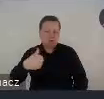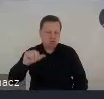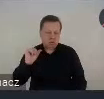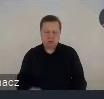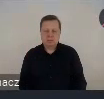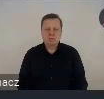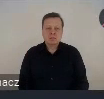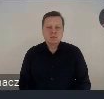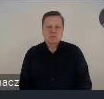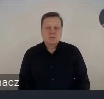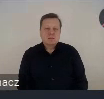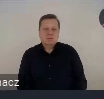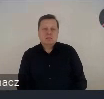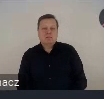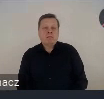zeszłorocznej edycji.